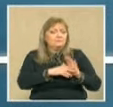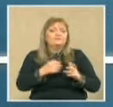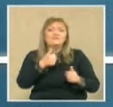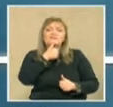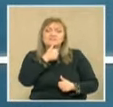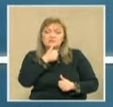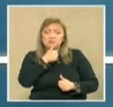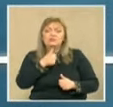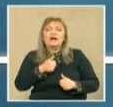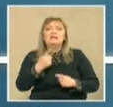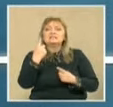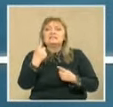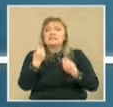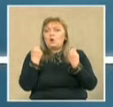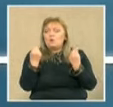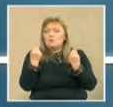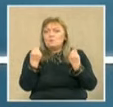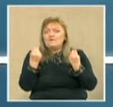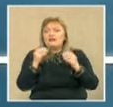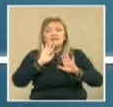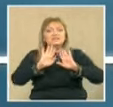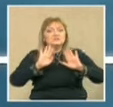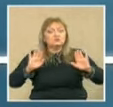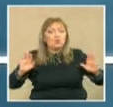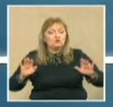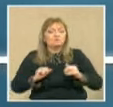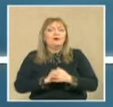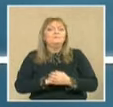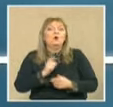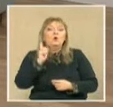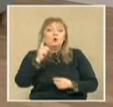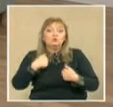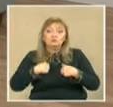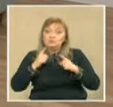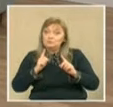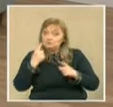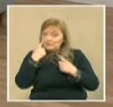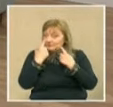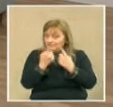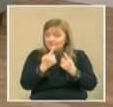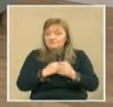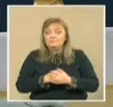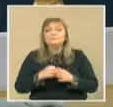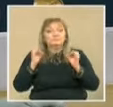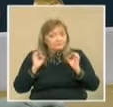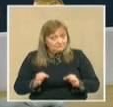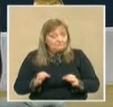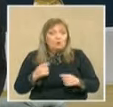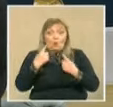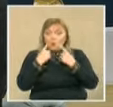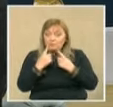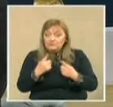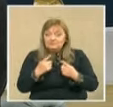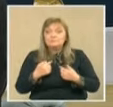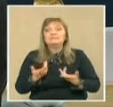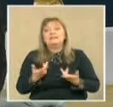една чудесна изложба и неочакван флашмоб, който ние успяхме да уловим. Точно така, опитваме се да бъдем в крак